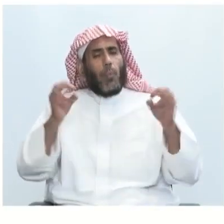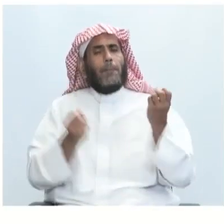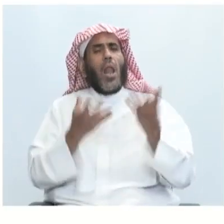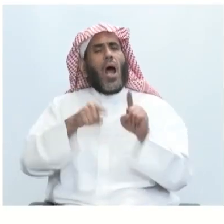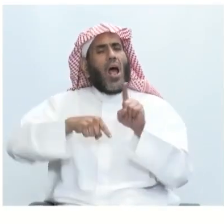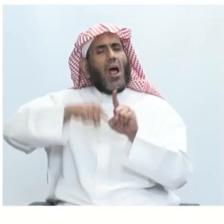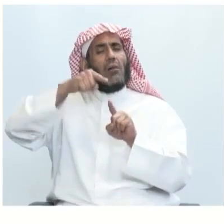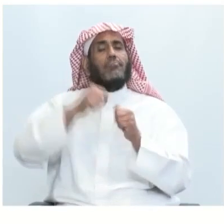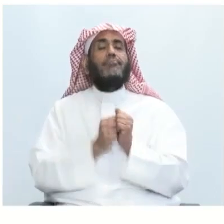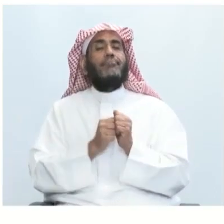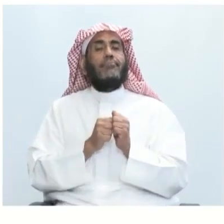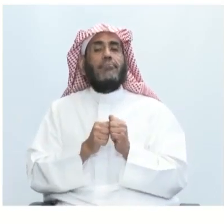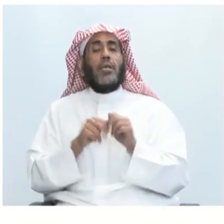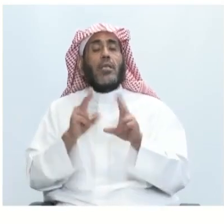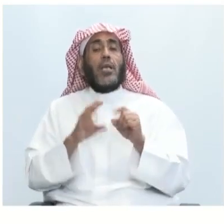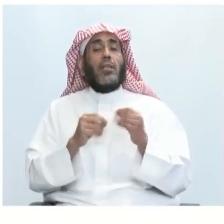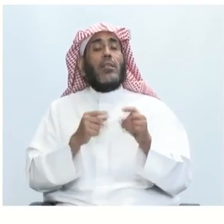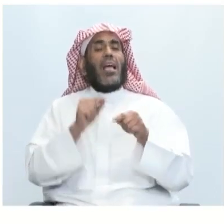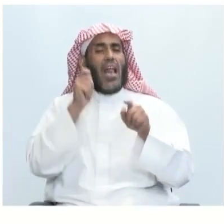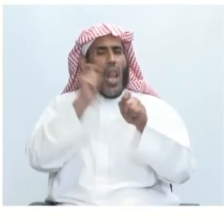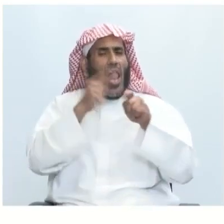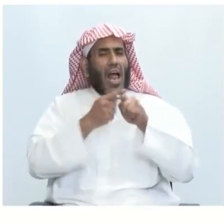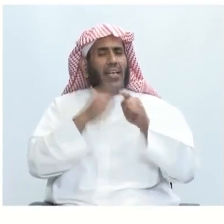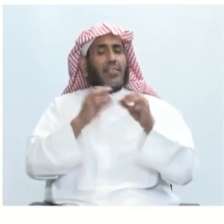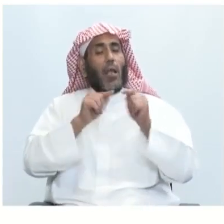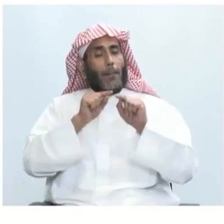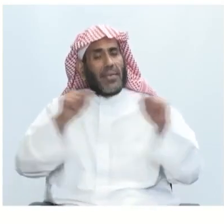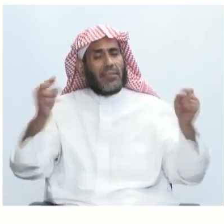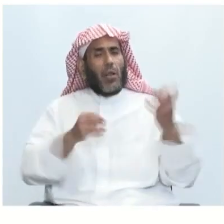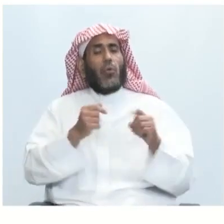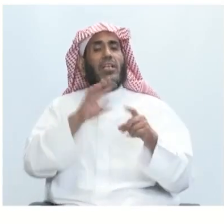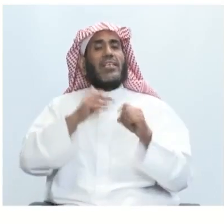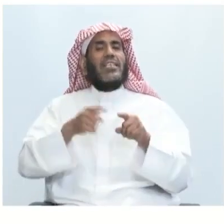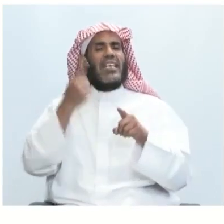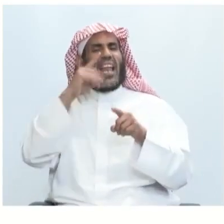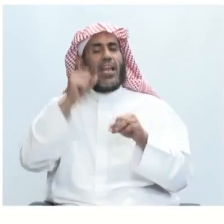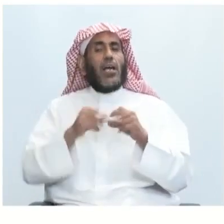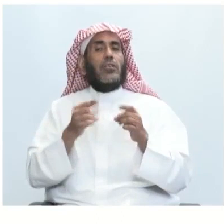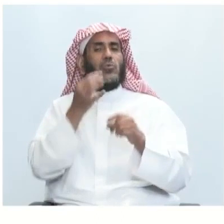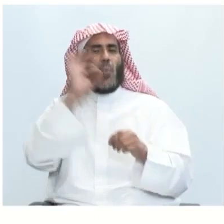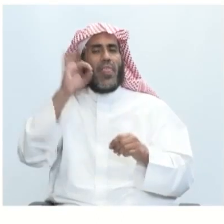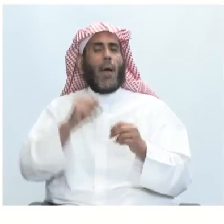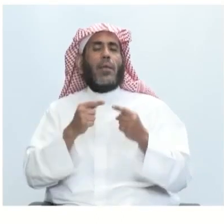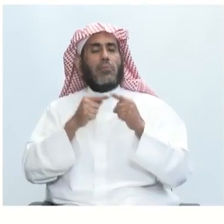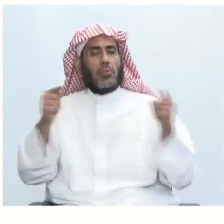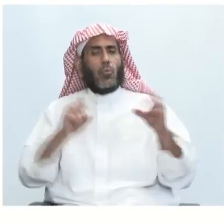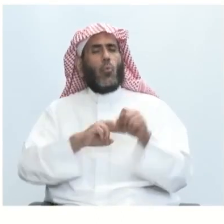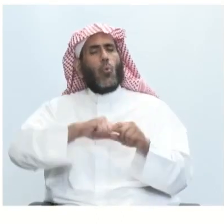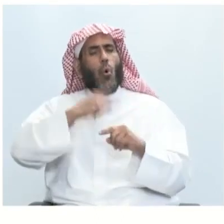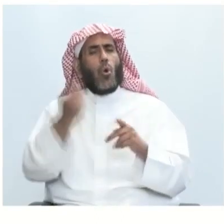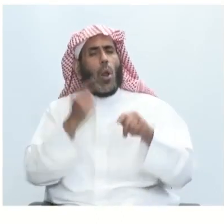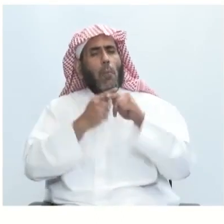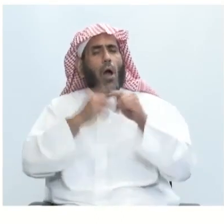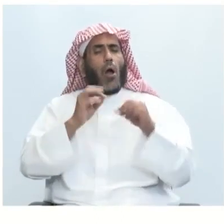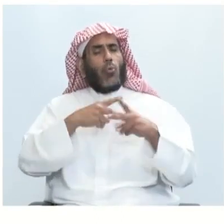اذا هنا اذا الحديد يتمدد بالحراره وكذلك النحاس والذهب يتمدد بالحراره وهكذا فكل المعادن